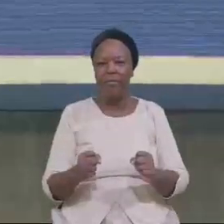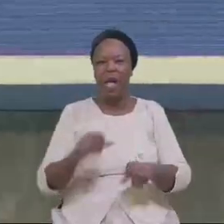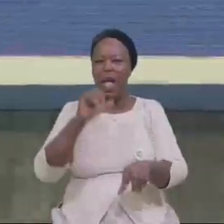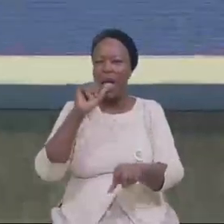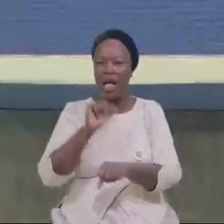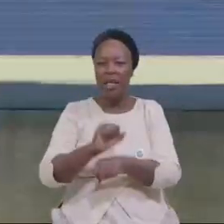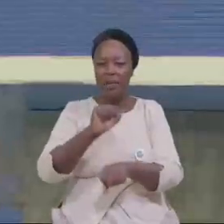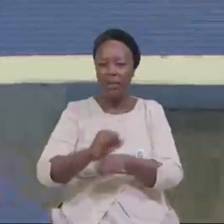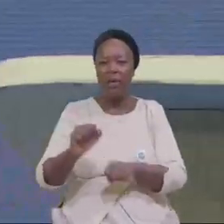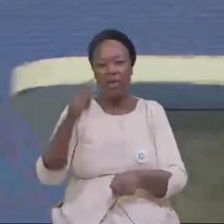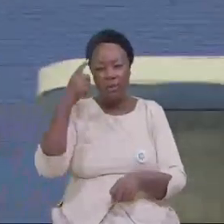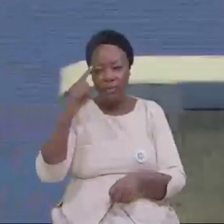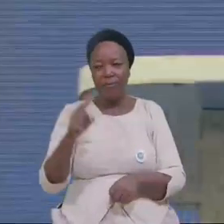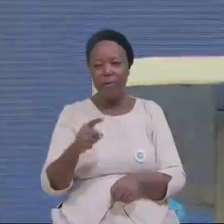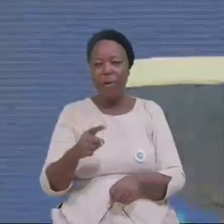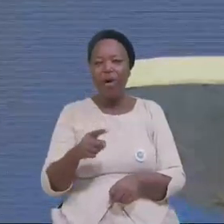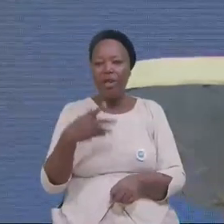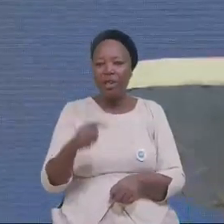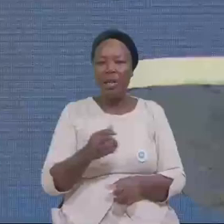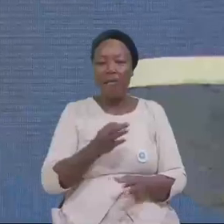fidèles en Christ.